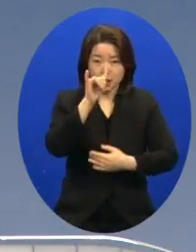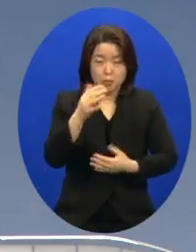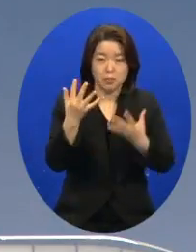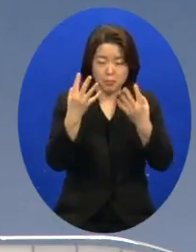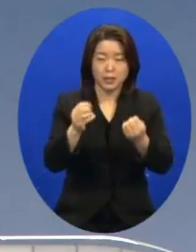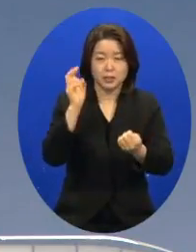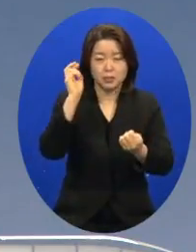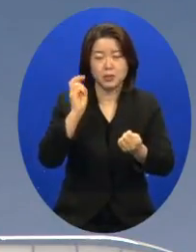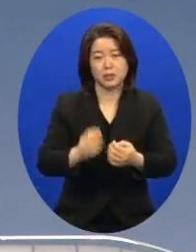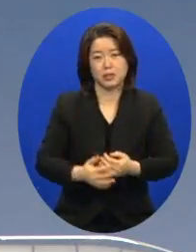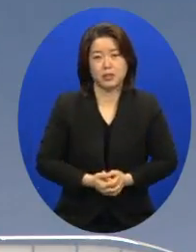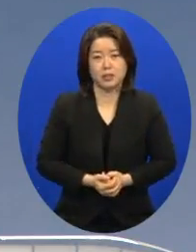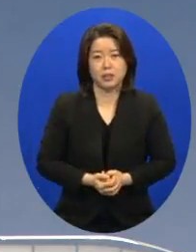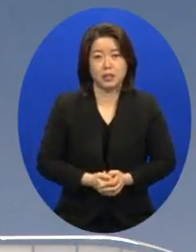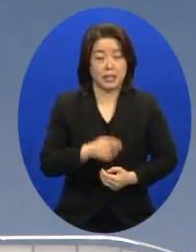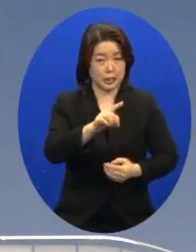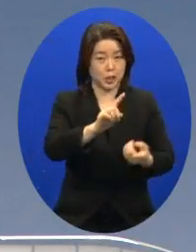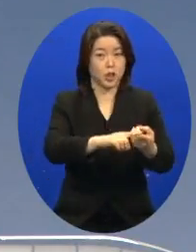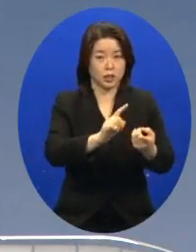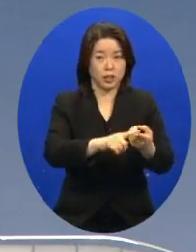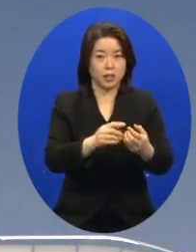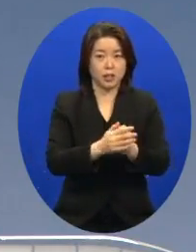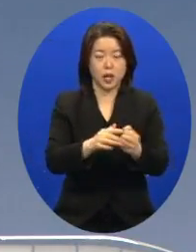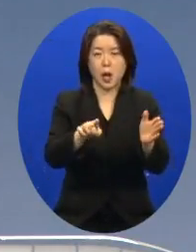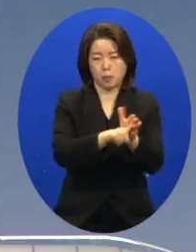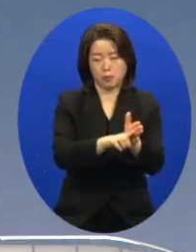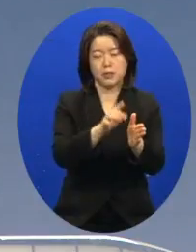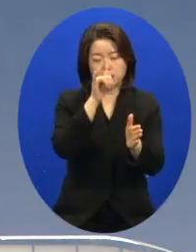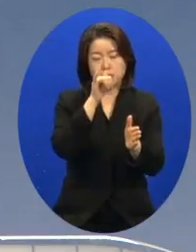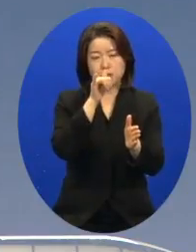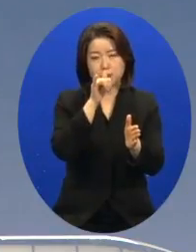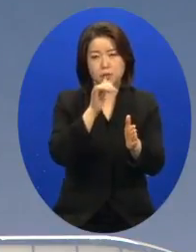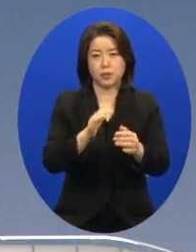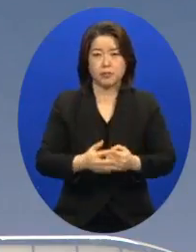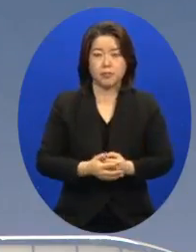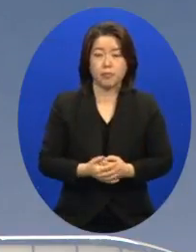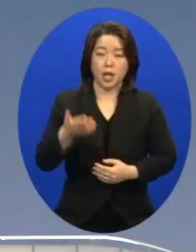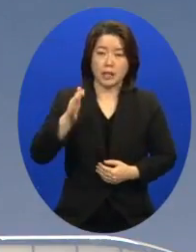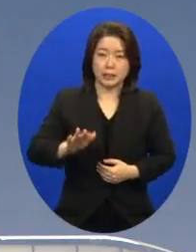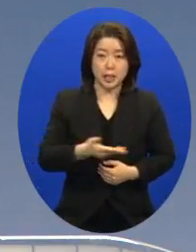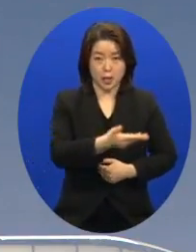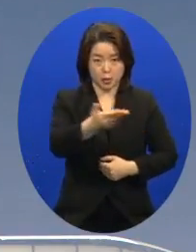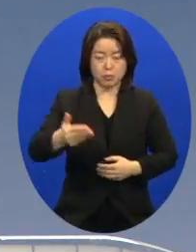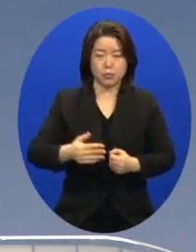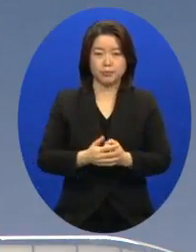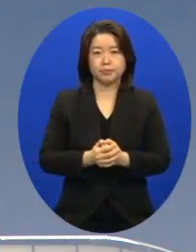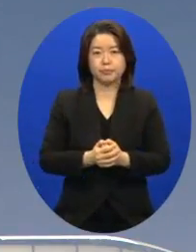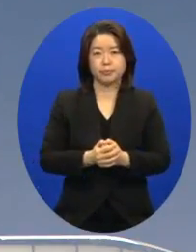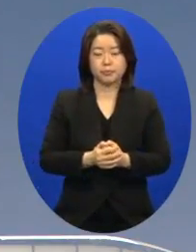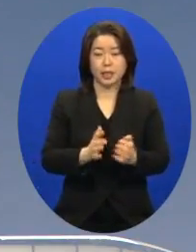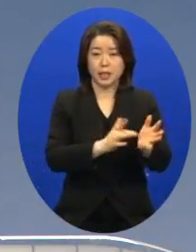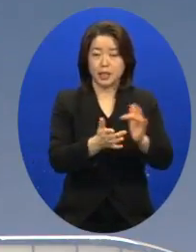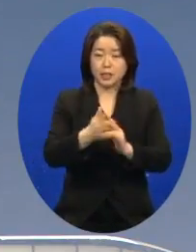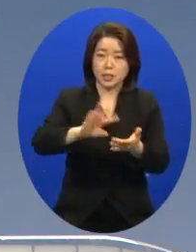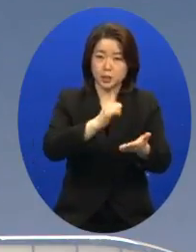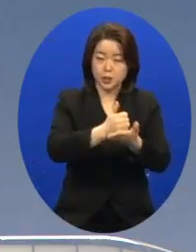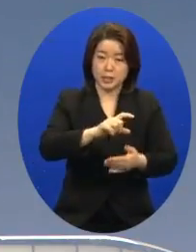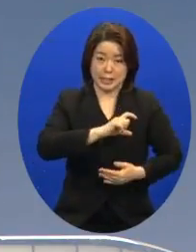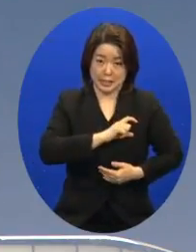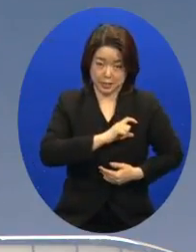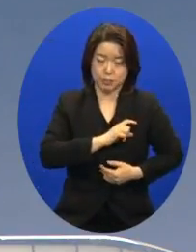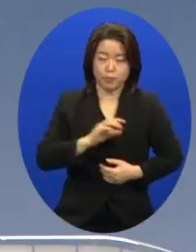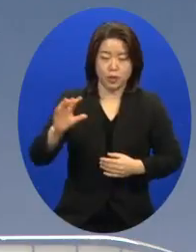많으실 겁니다 그 점에 대한 믿음이 있습니다 그러나 여러분 여러분은 예수 그리스도의 이름과